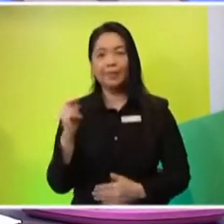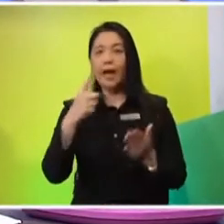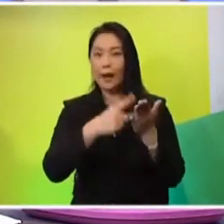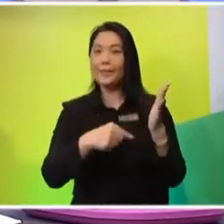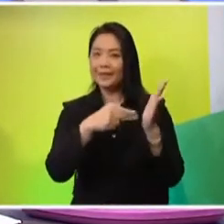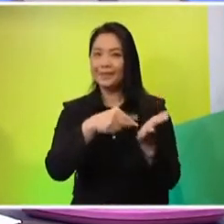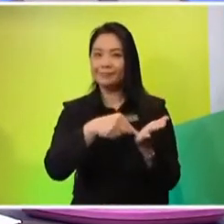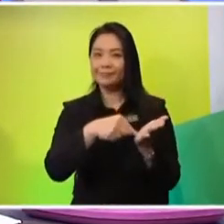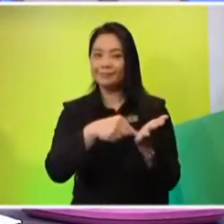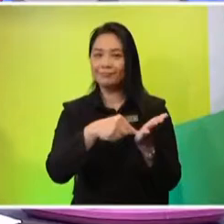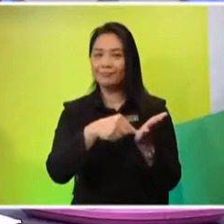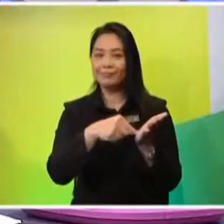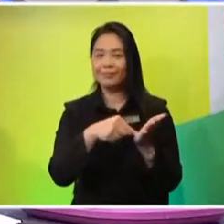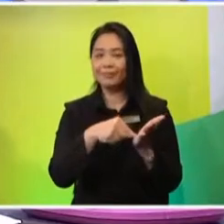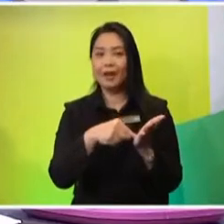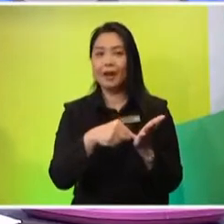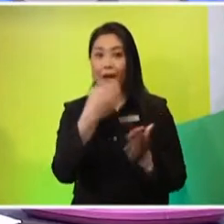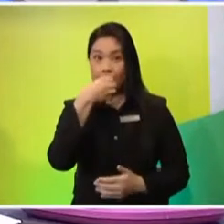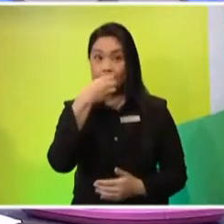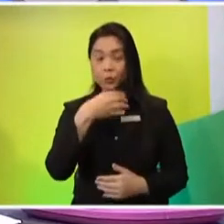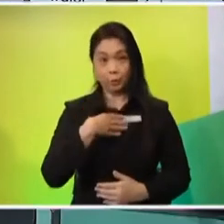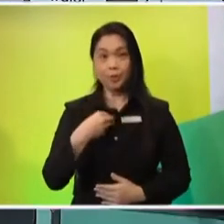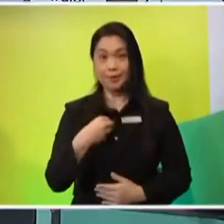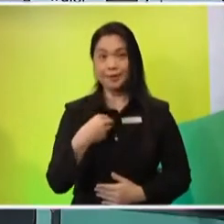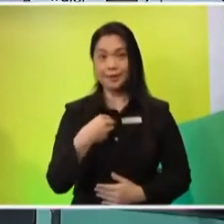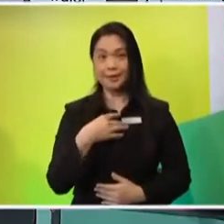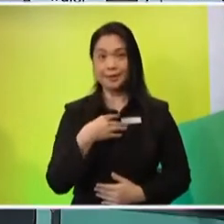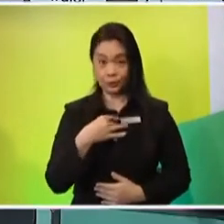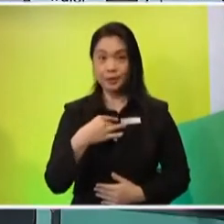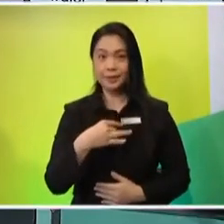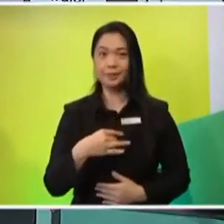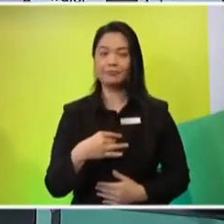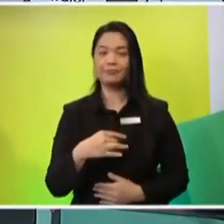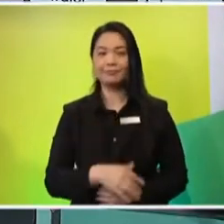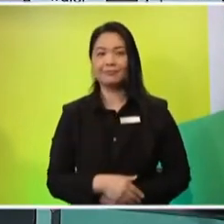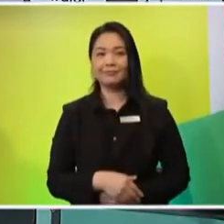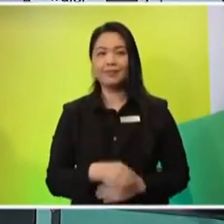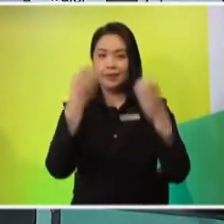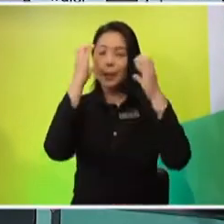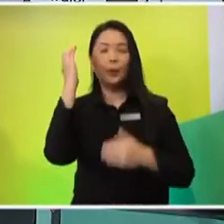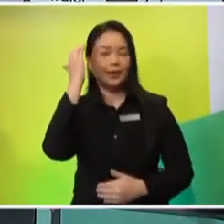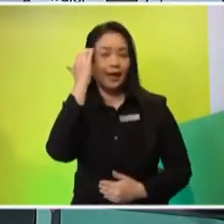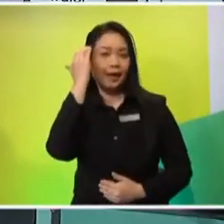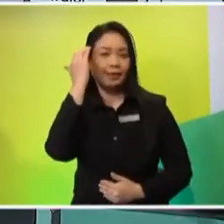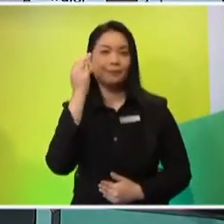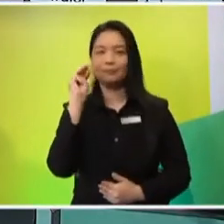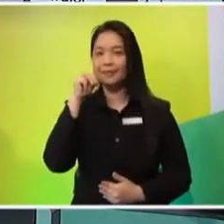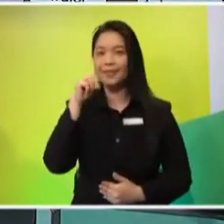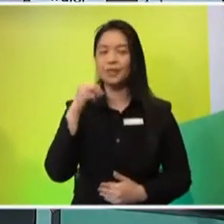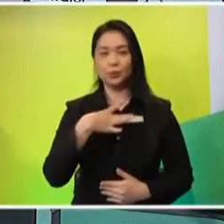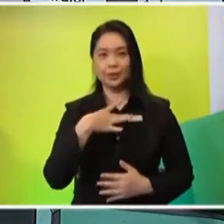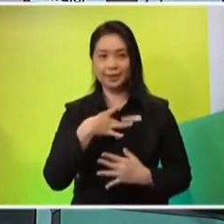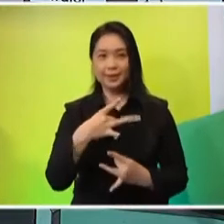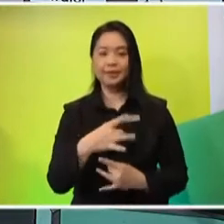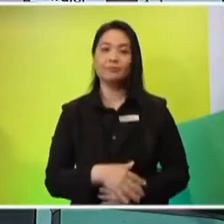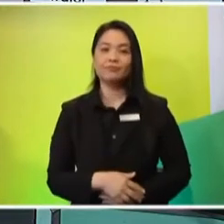Mira? Buah apple cikgu. Okey, apple suka? Saya suka cikgu makan buah apple. Yeah, cikgu tahu Mira suka. Itu sebab cikgu bawa. Okey,